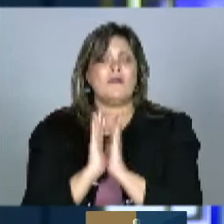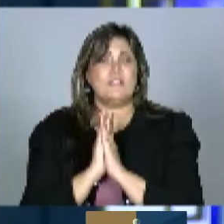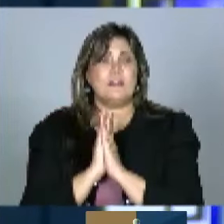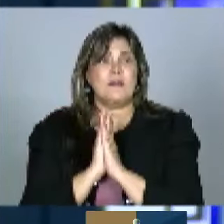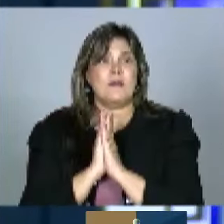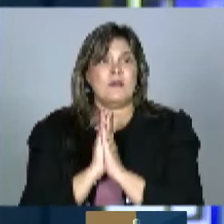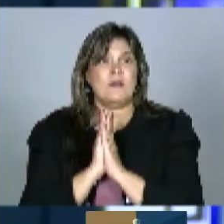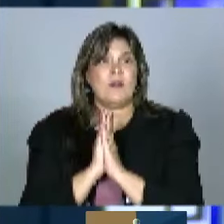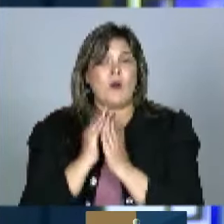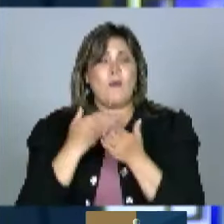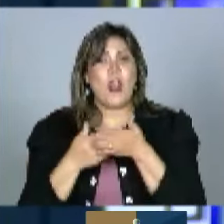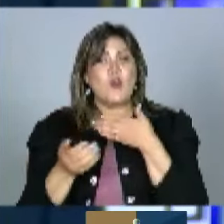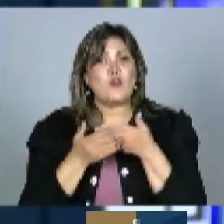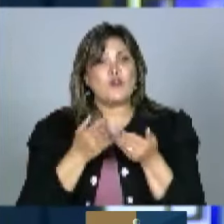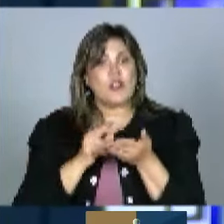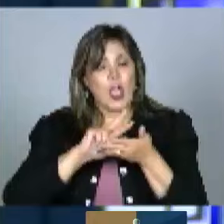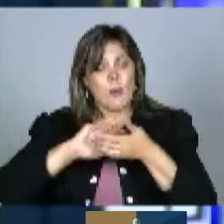مق